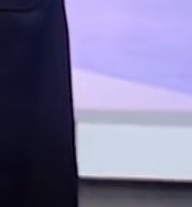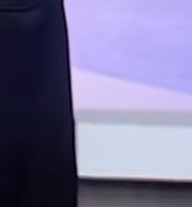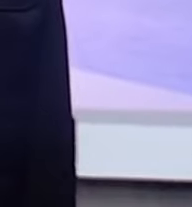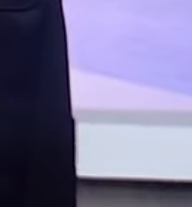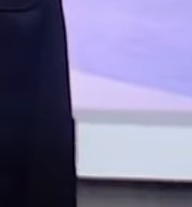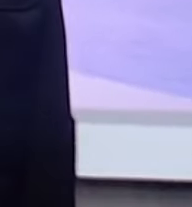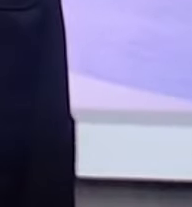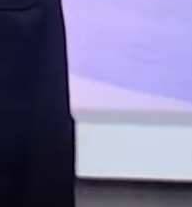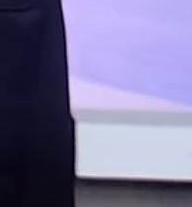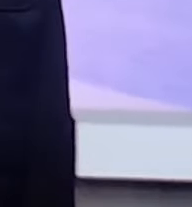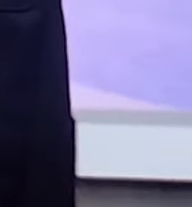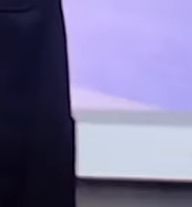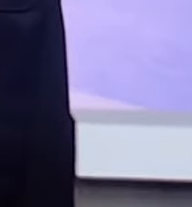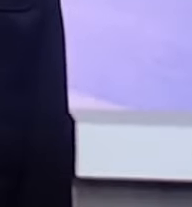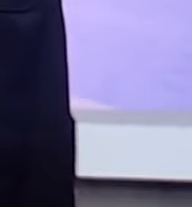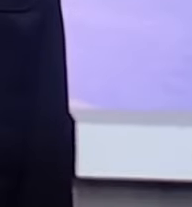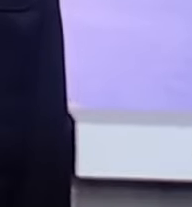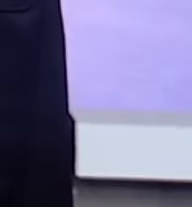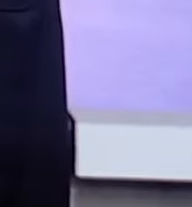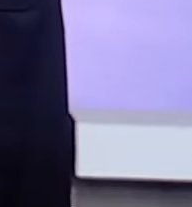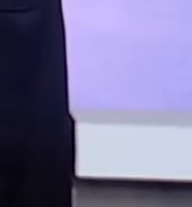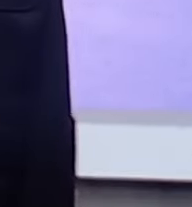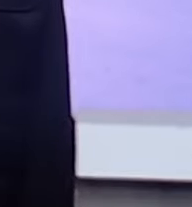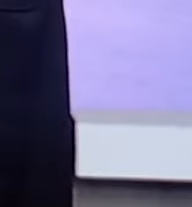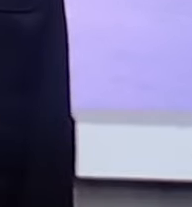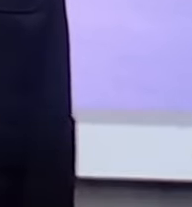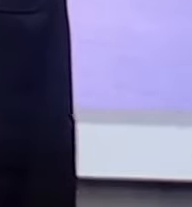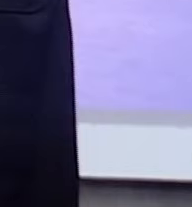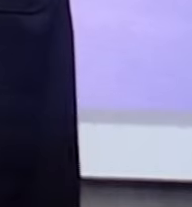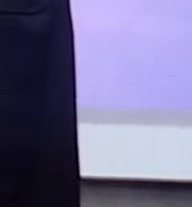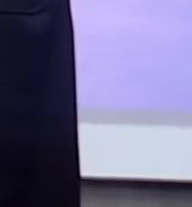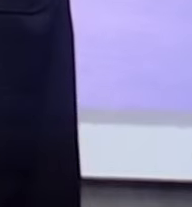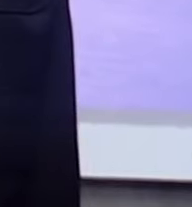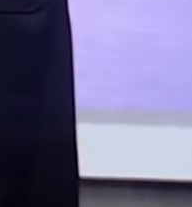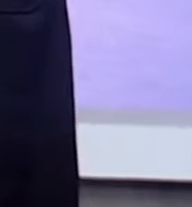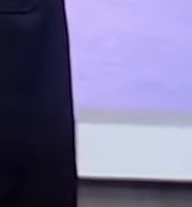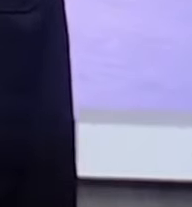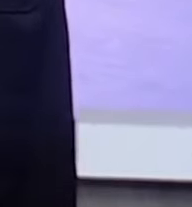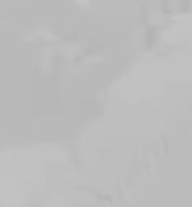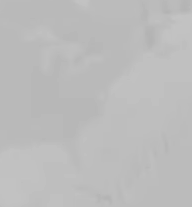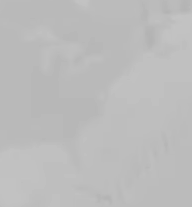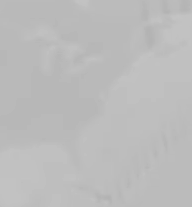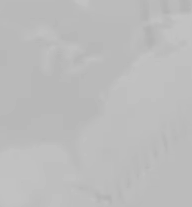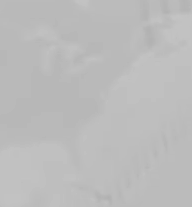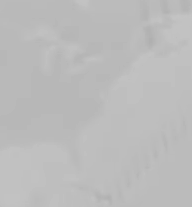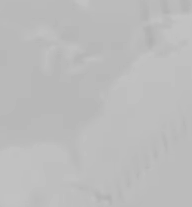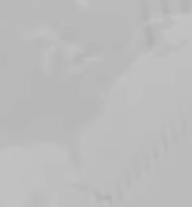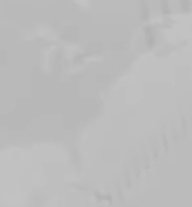samahan niyo kami sa GMA Pinoy TV at sa www.gmanews.tv.